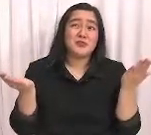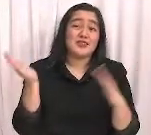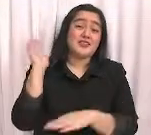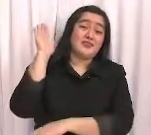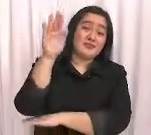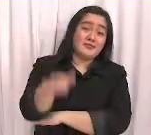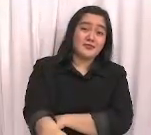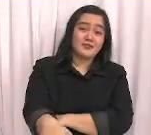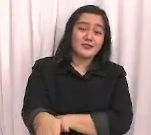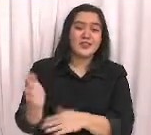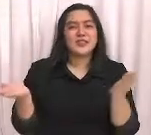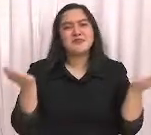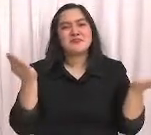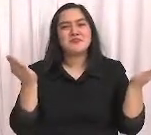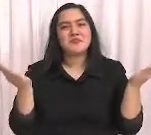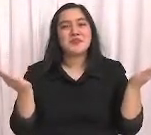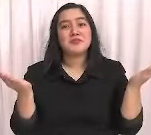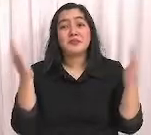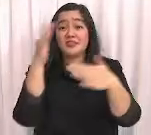at magandang gabi,